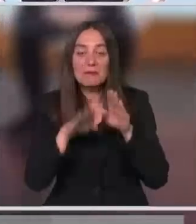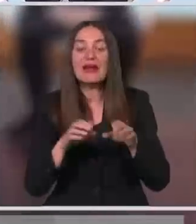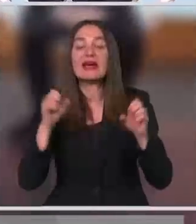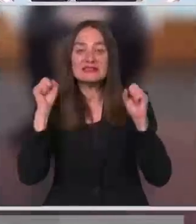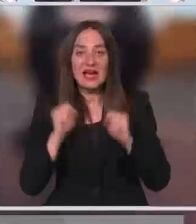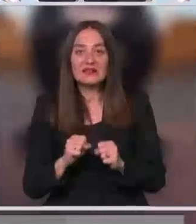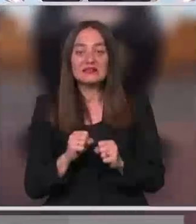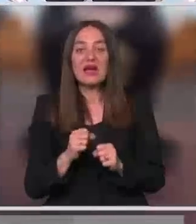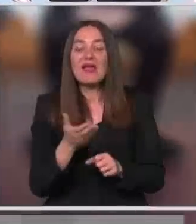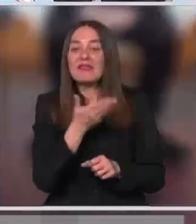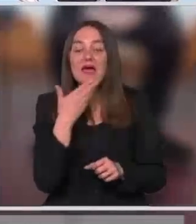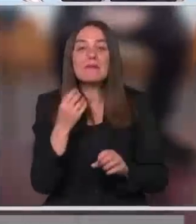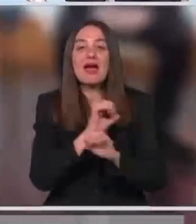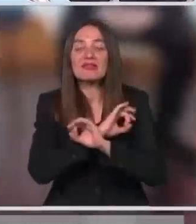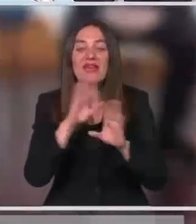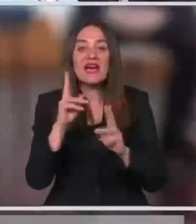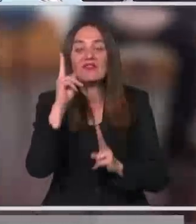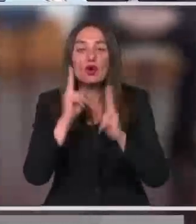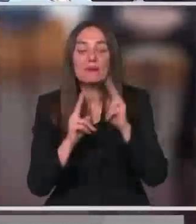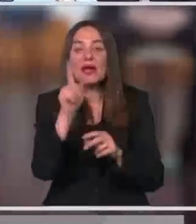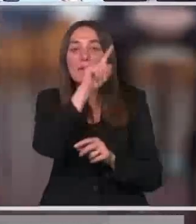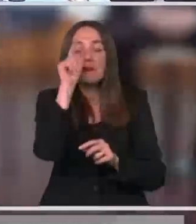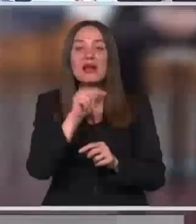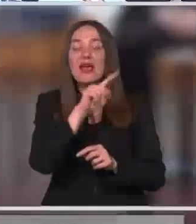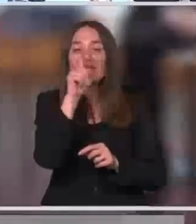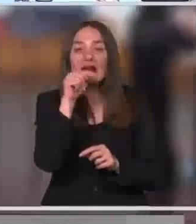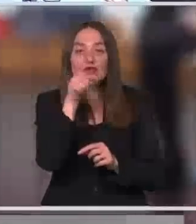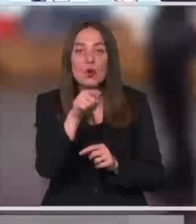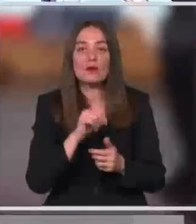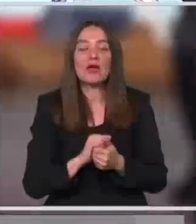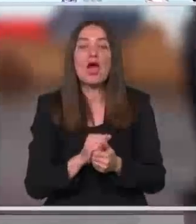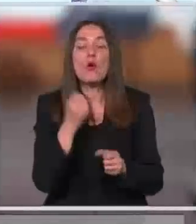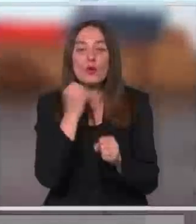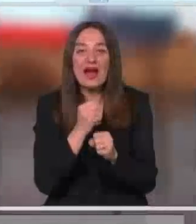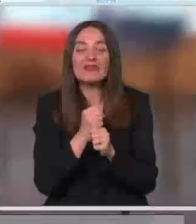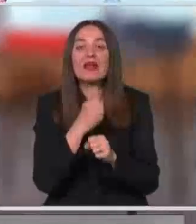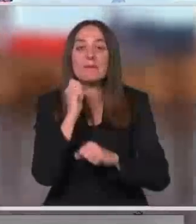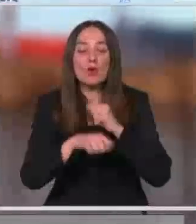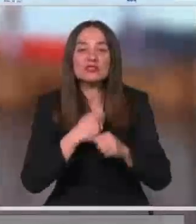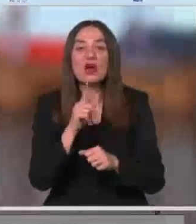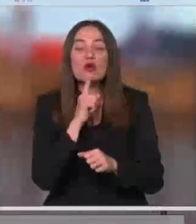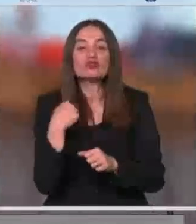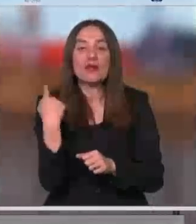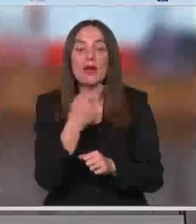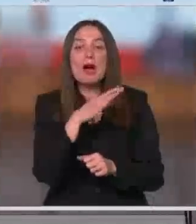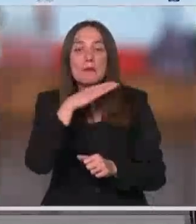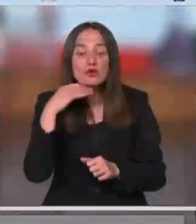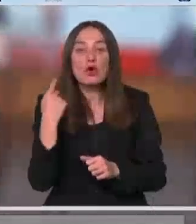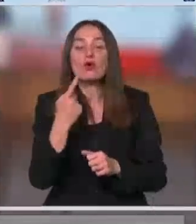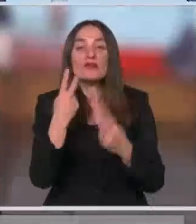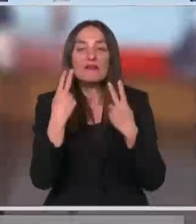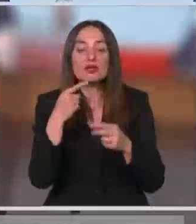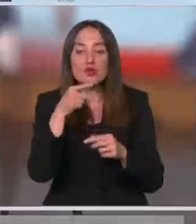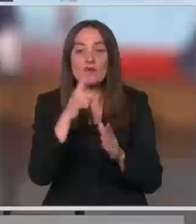zaista nema nikakvih komentara po pitanju da li su one uradile posao koji će nama mnogo da znači u ovom periodu